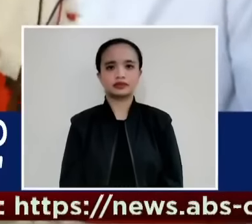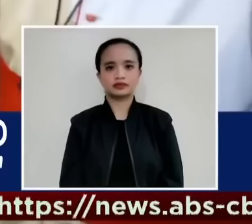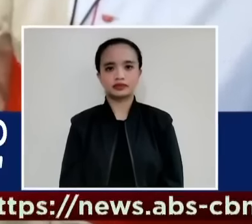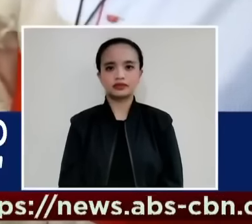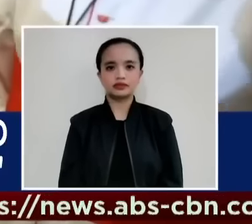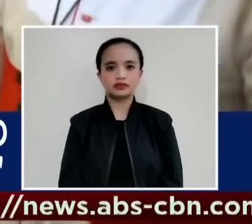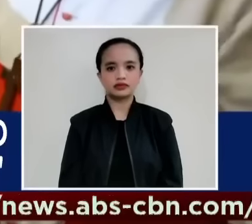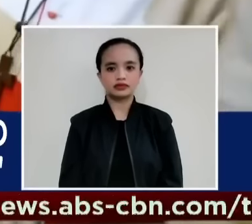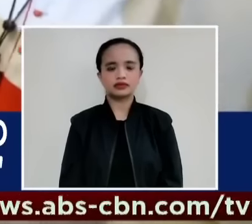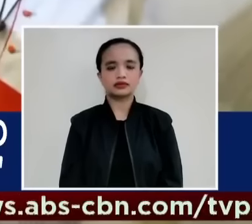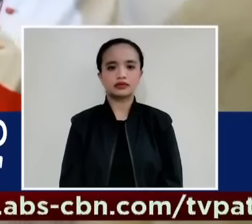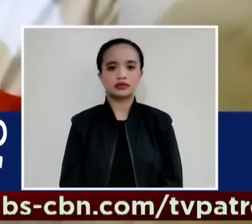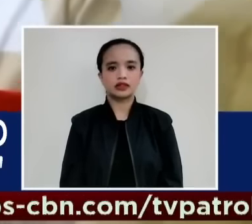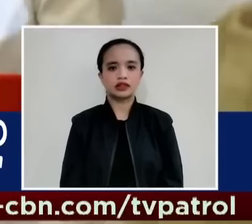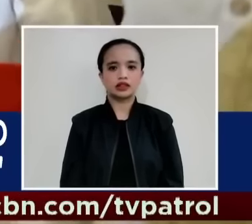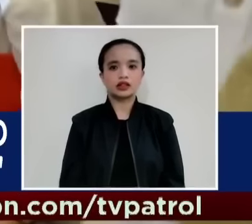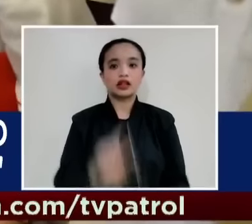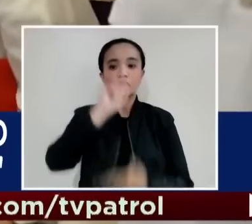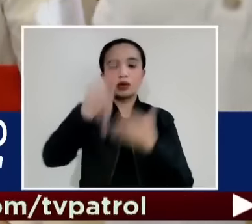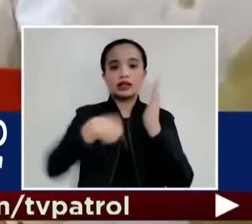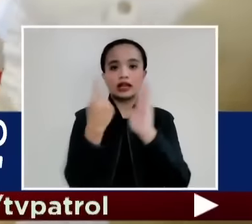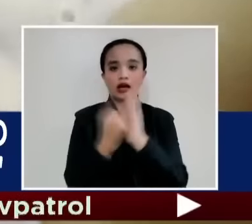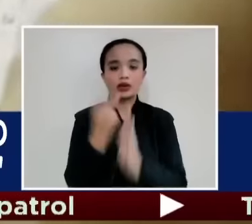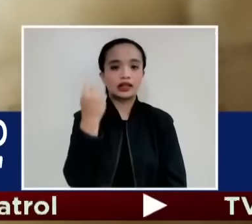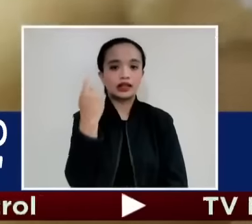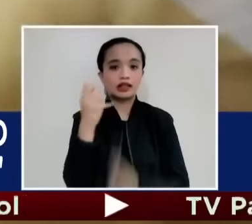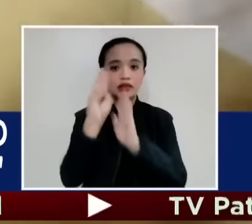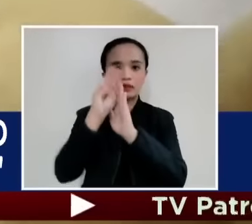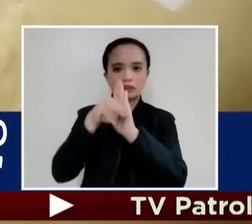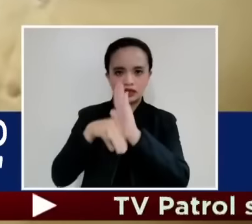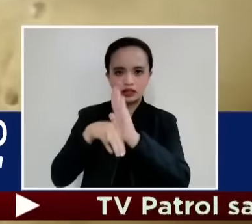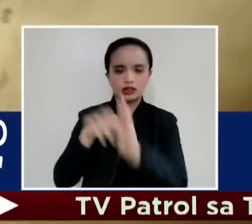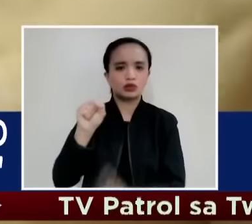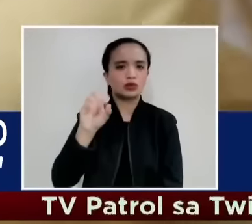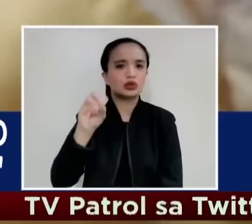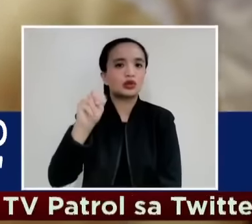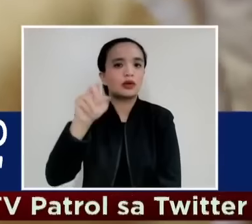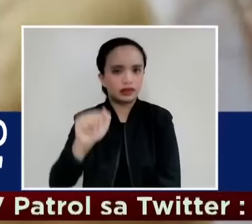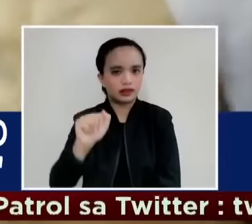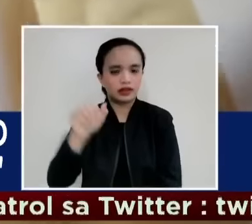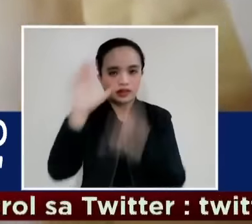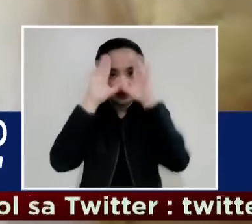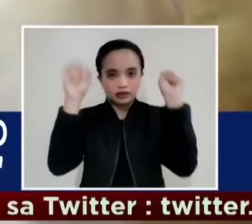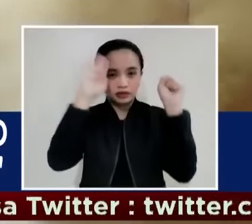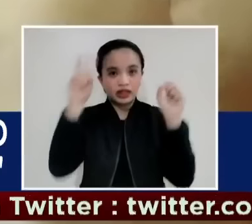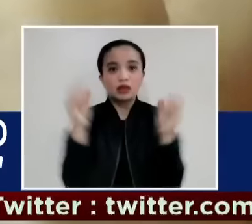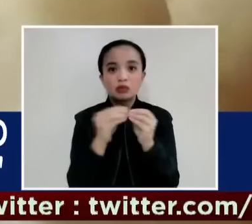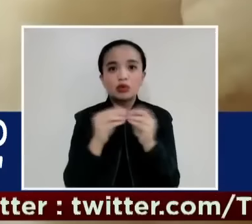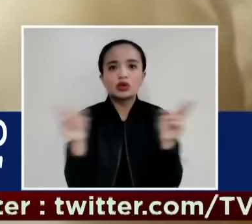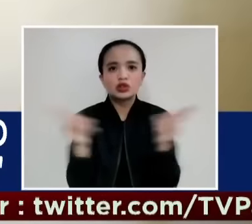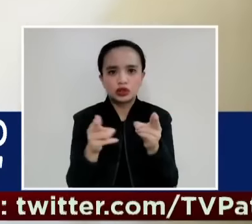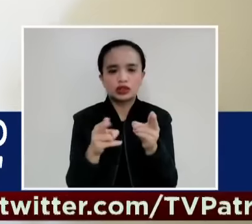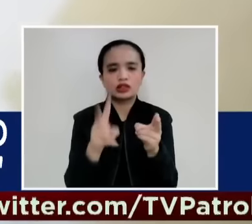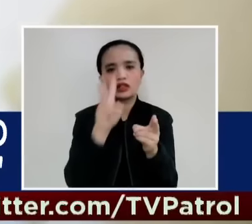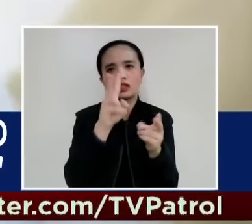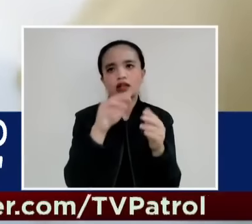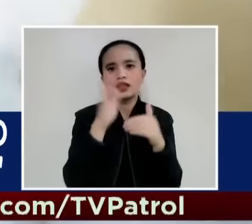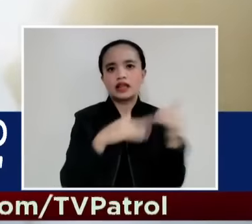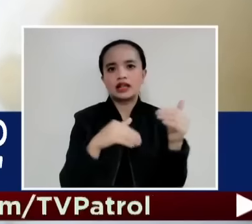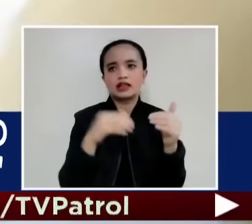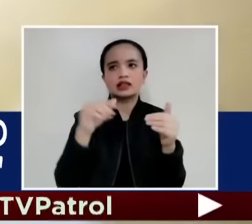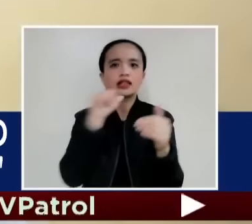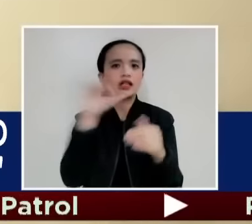Inabot na 1:11 ang ikalawang sona ni Pangulo Marcos, mas maikli ito, Henry, ng 2 minuto sa kanyang unang